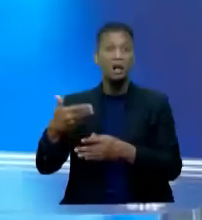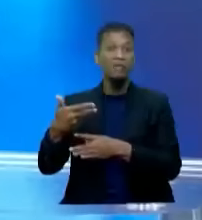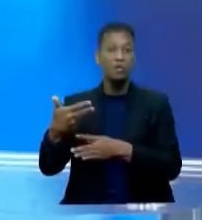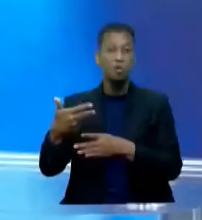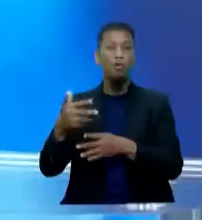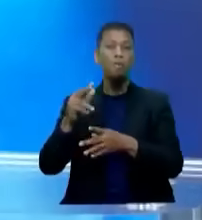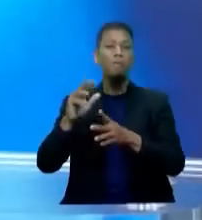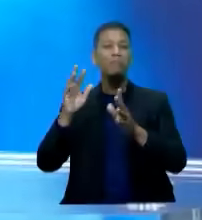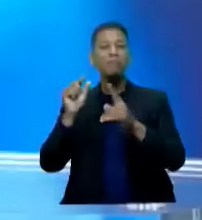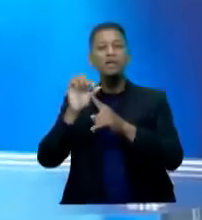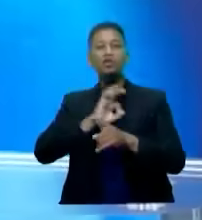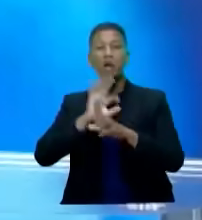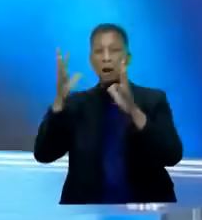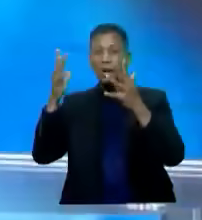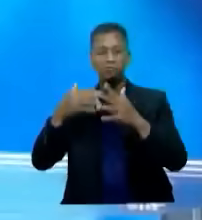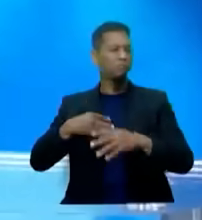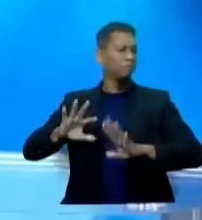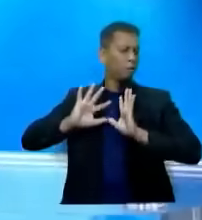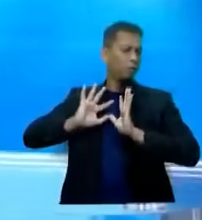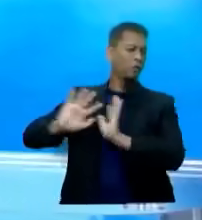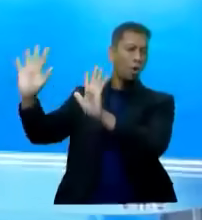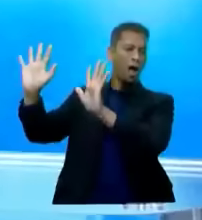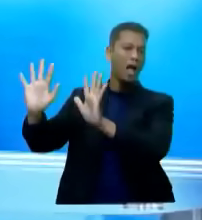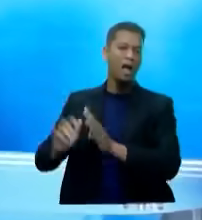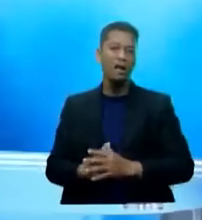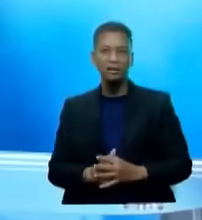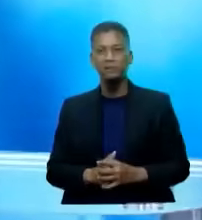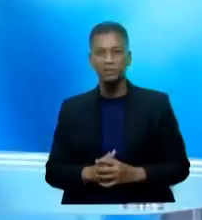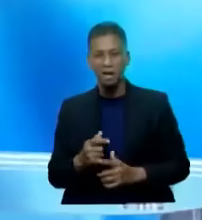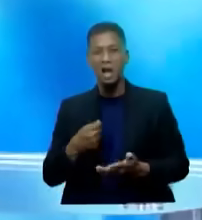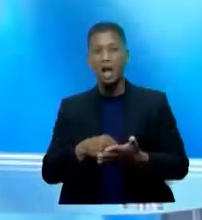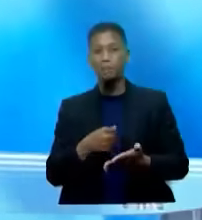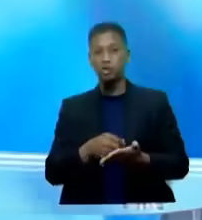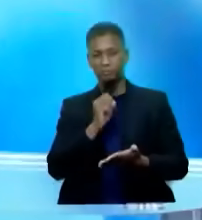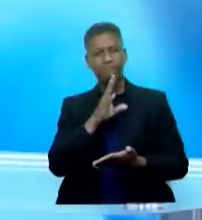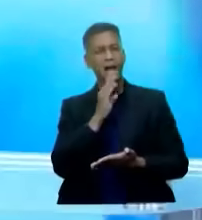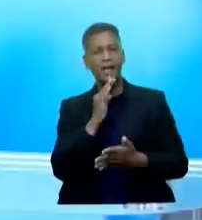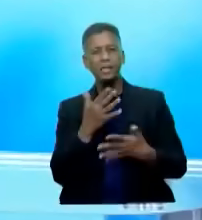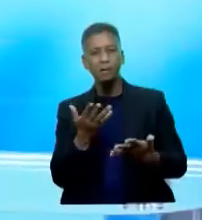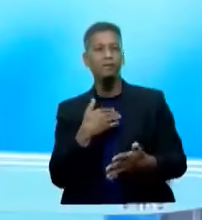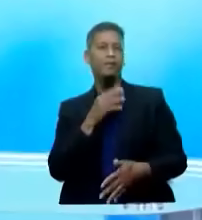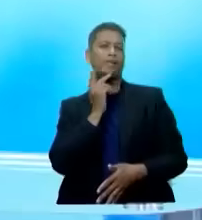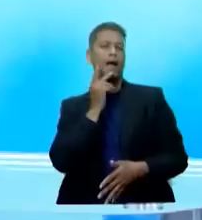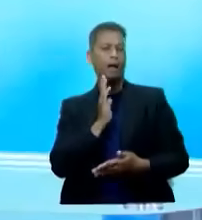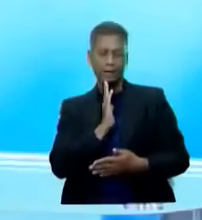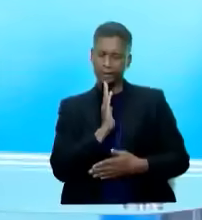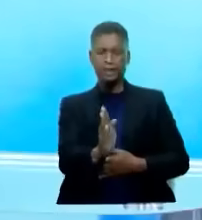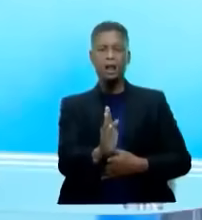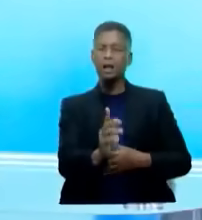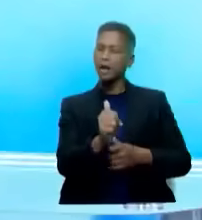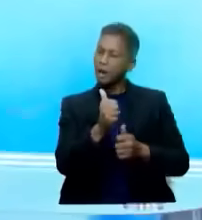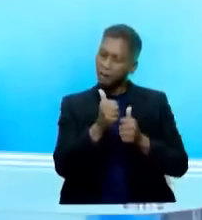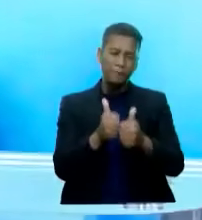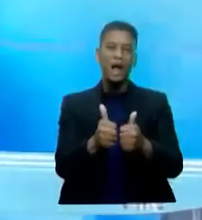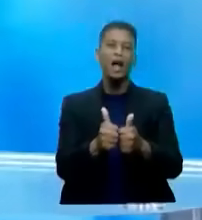video apresiasi kinerja Presiden Joko Widodo. Pihak kampus beralasan menjaga netralitas dan menyuarakan kebenaran.